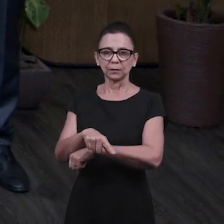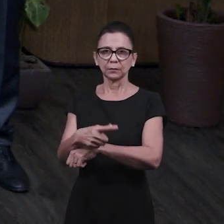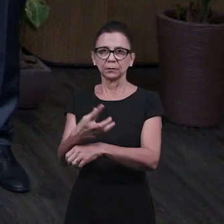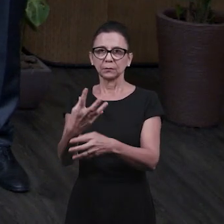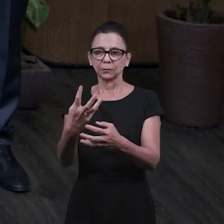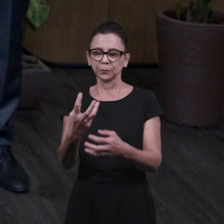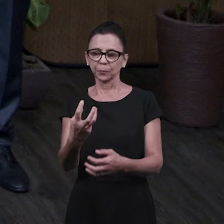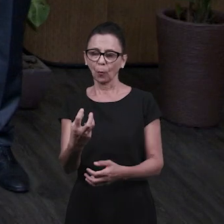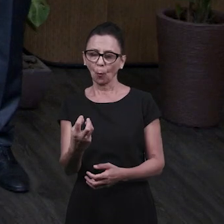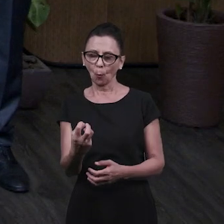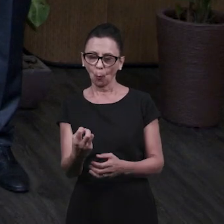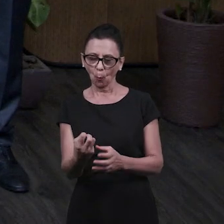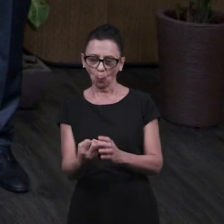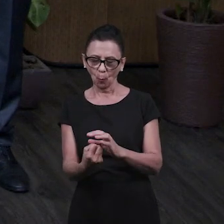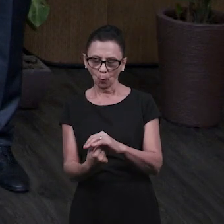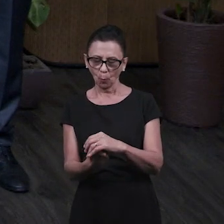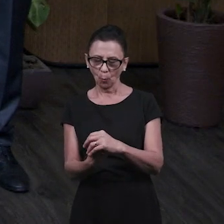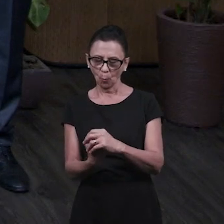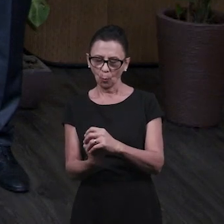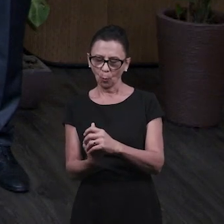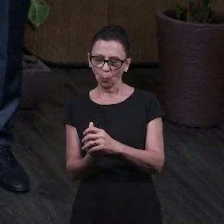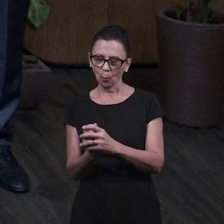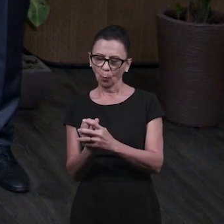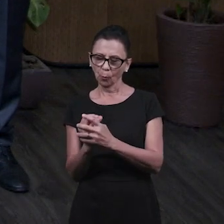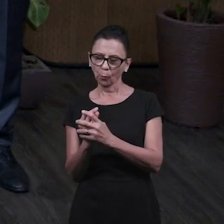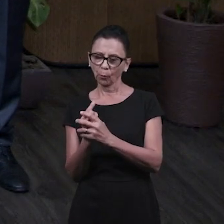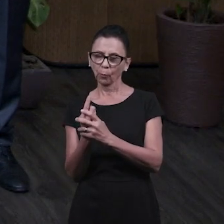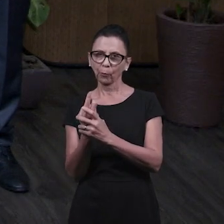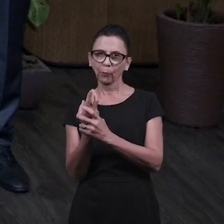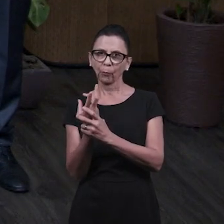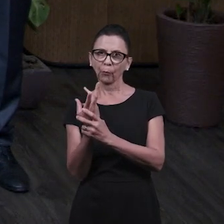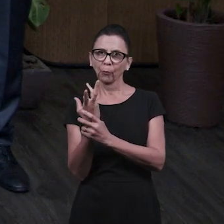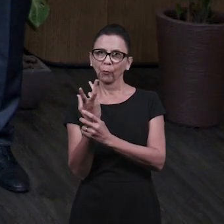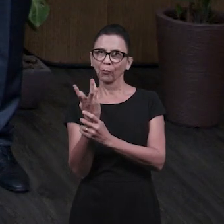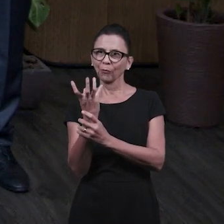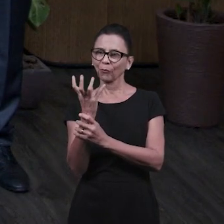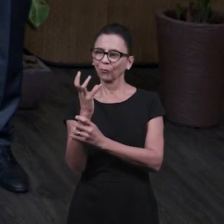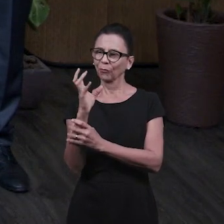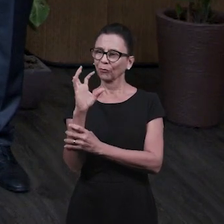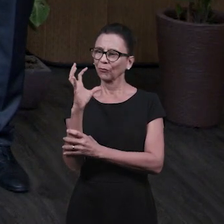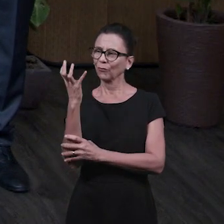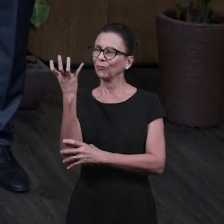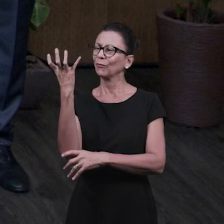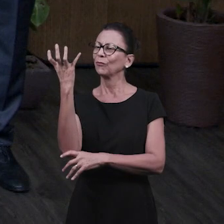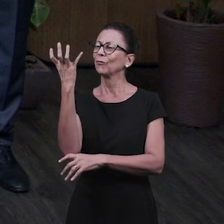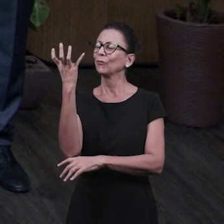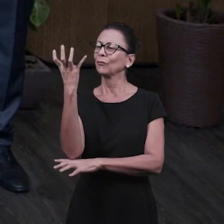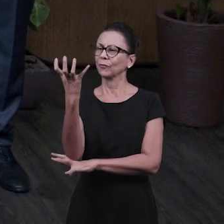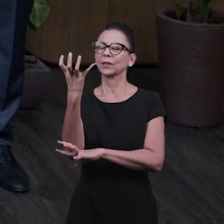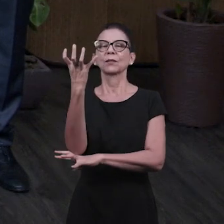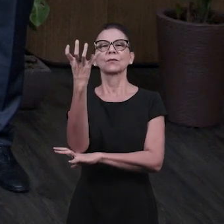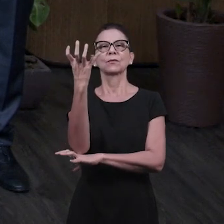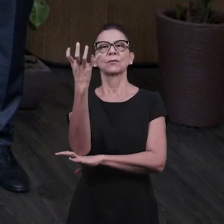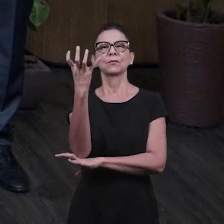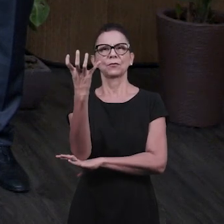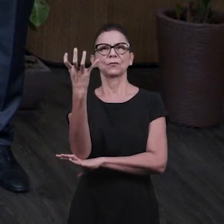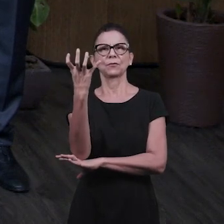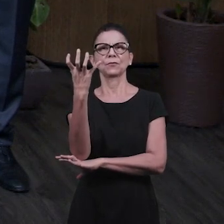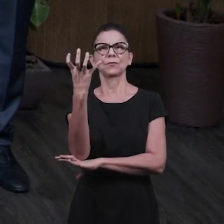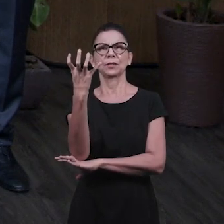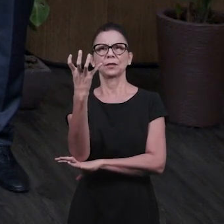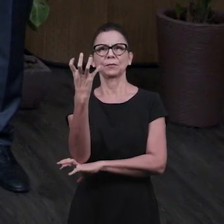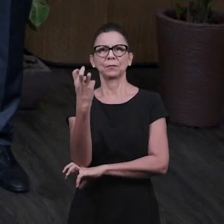il permet qu'elle se développe, qu'elle grandisse, qu'elle soit affermie. Et immune